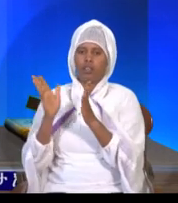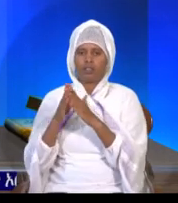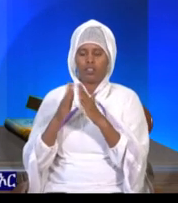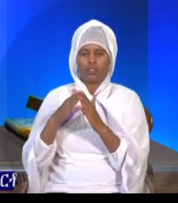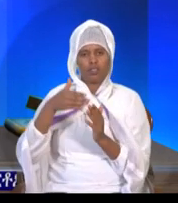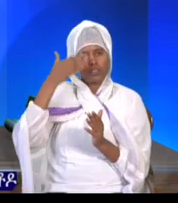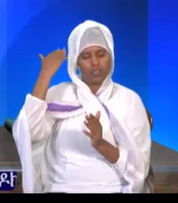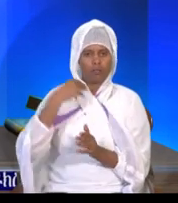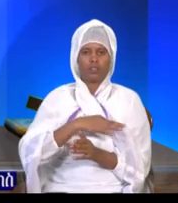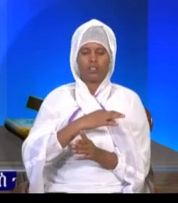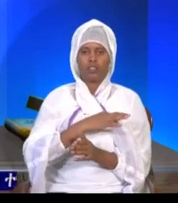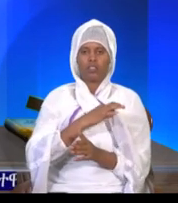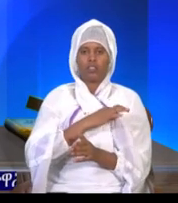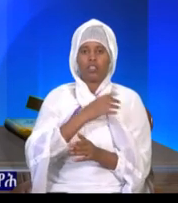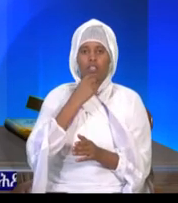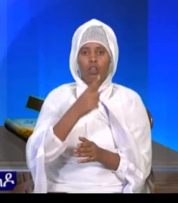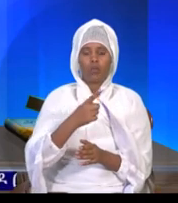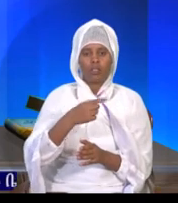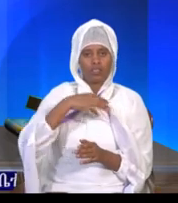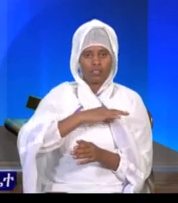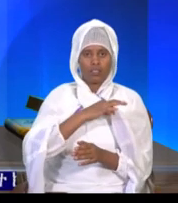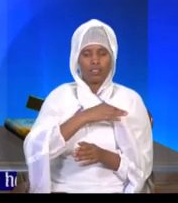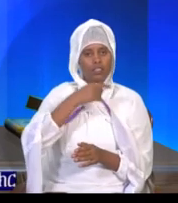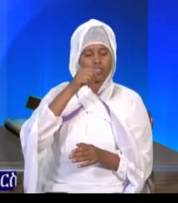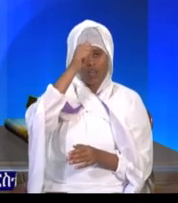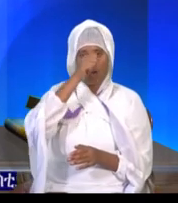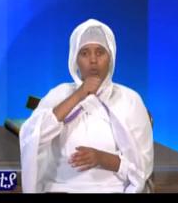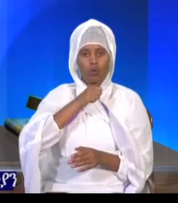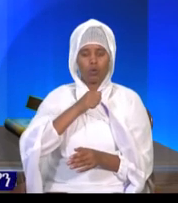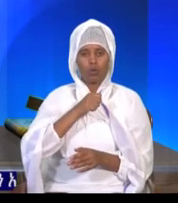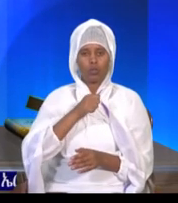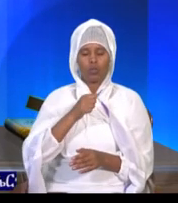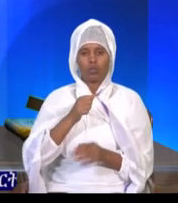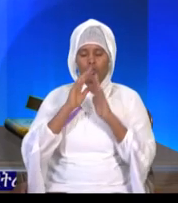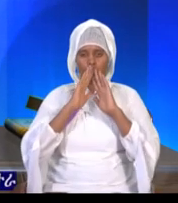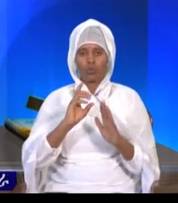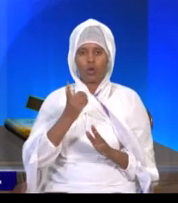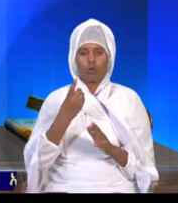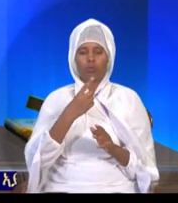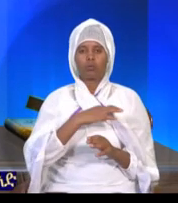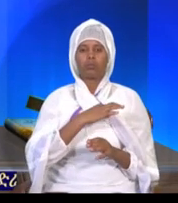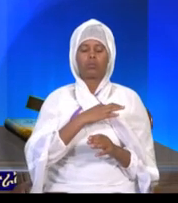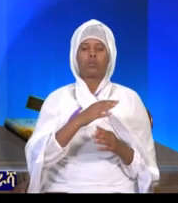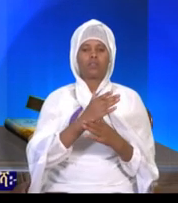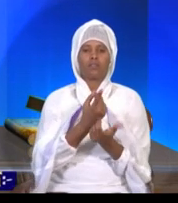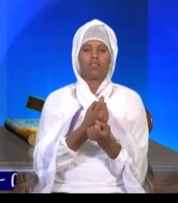ንሓንቲ መንዝራ ሰዲዶም ኣውድቕ እዮ በልዋ ኣብቲ ኣብ ደጌ በዓቶም ኮይና ክትመላለስ ክትርኢን